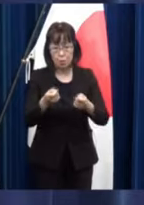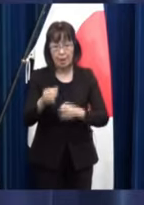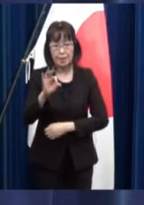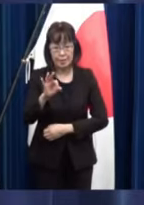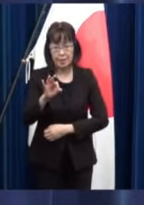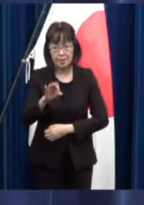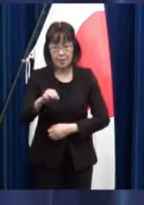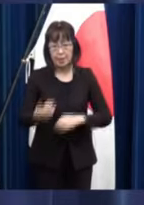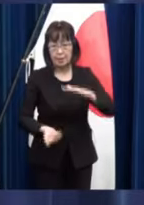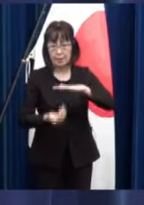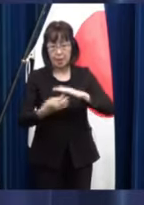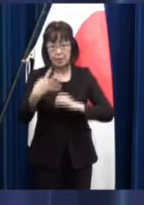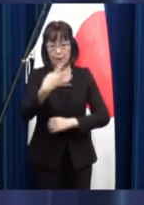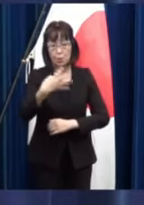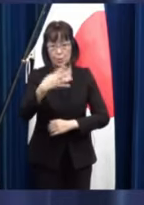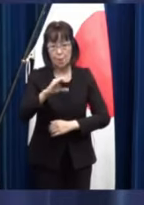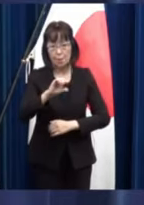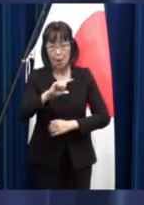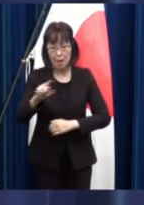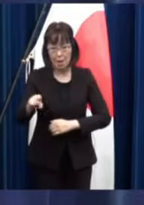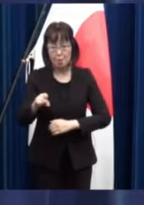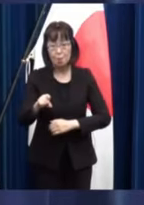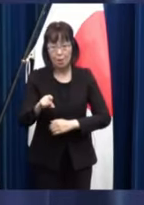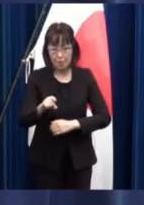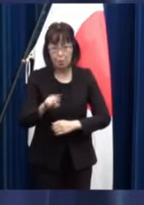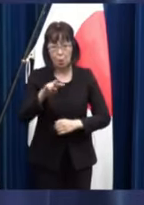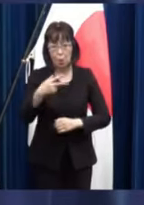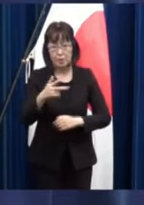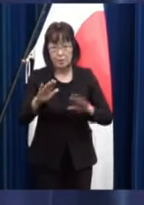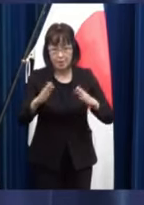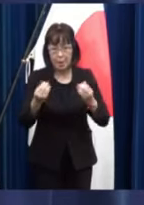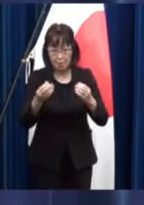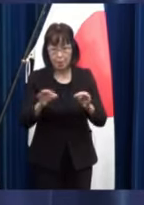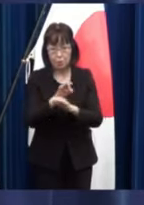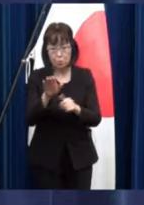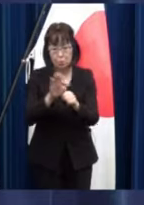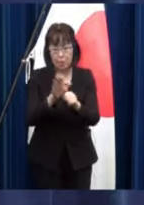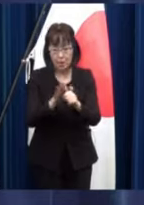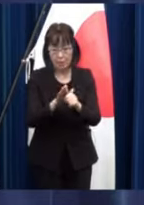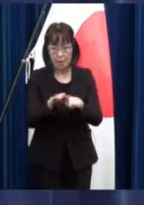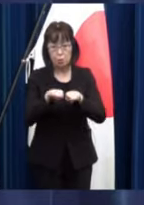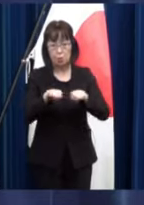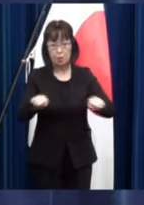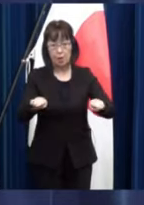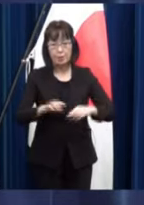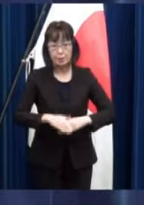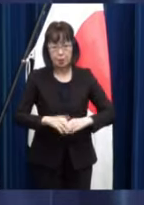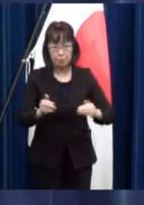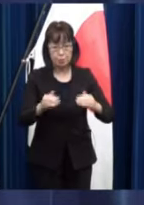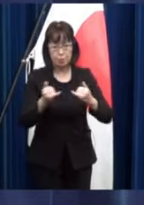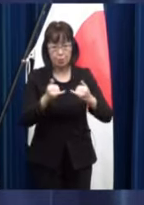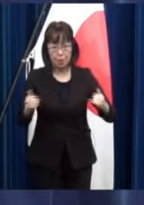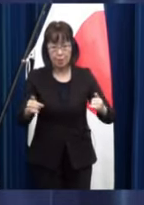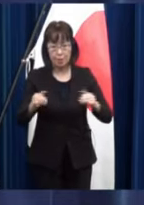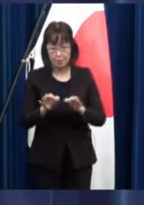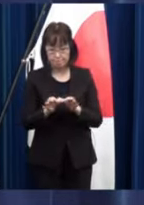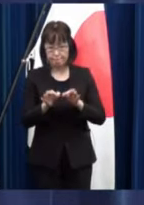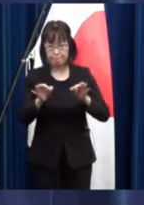4000万円までの無利子無担保融資の経済対策、必要な方々にお届けをします